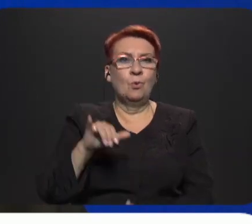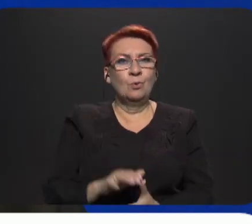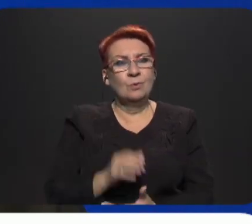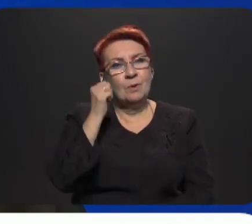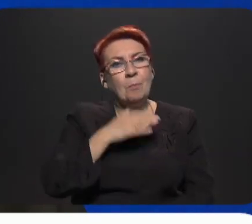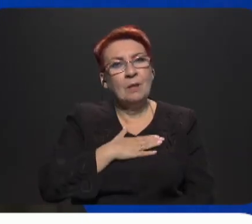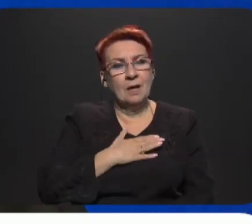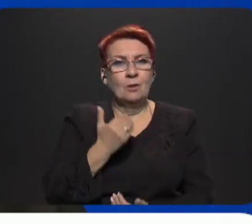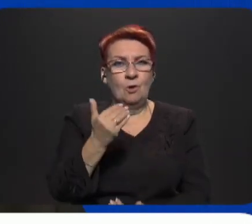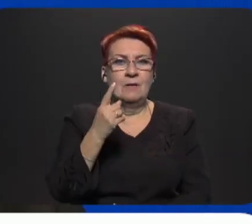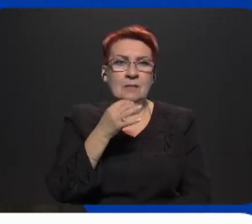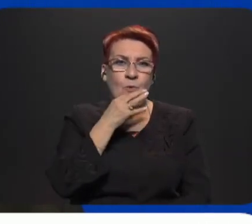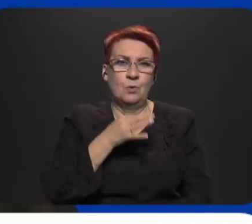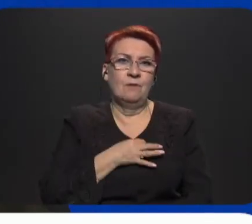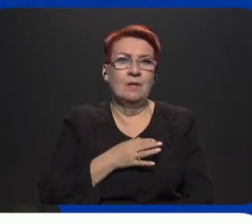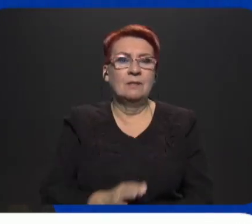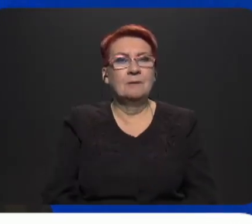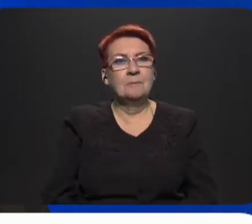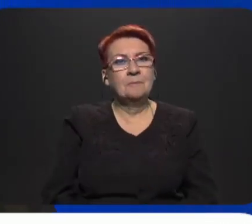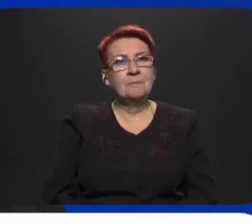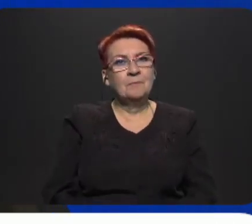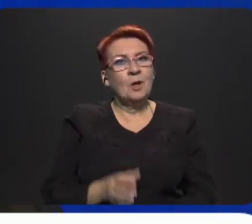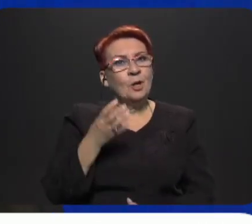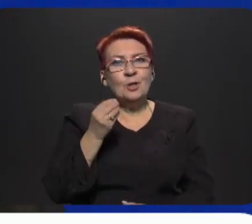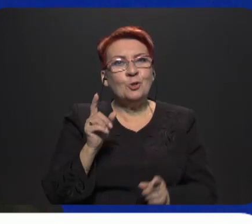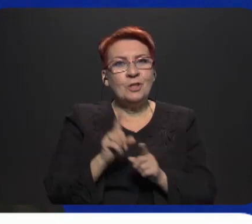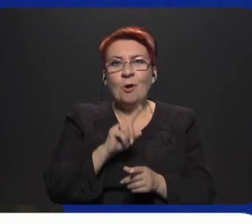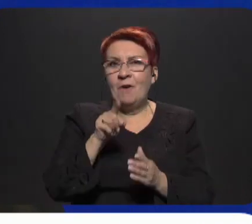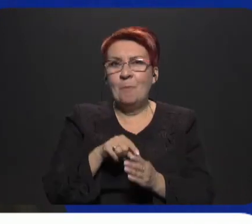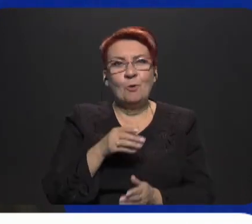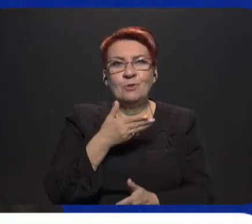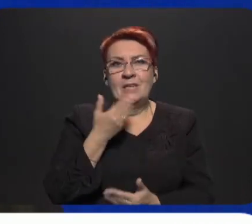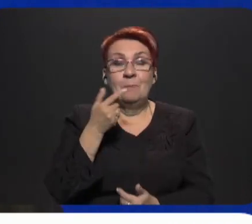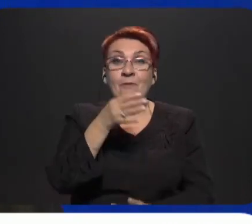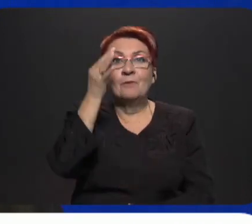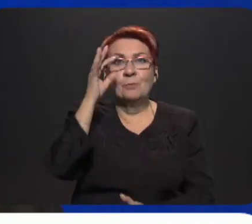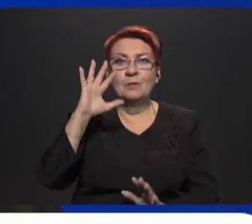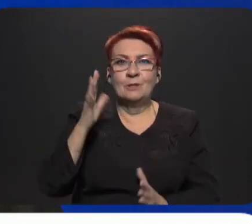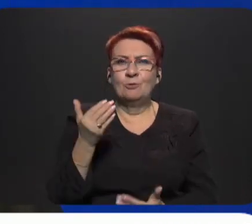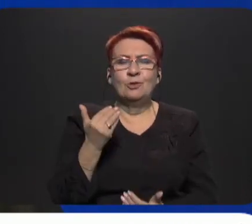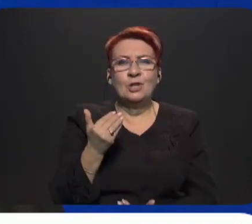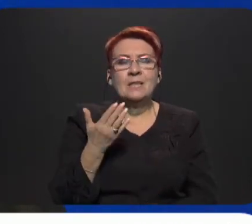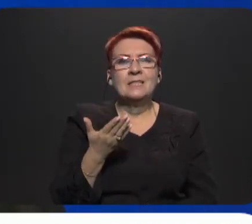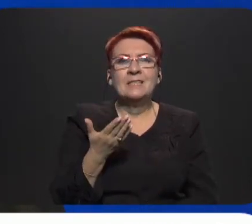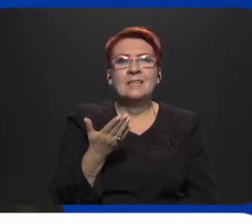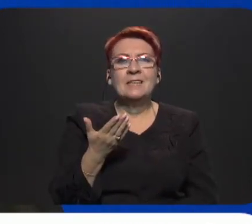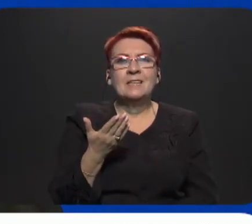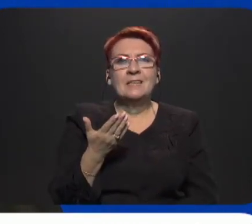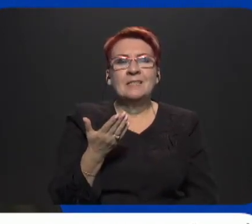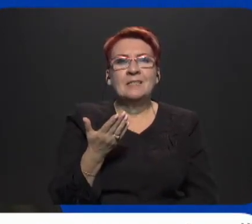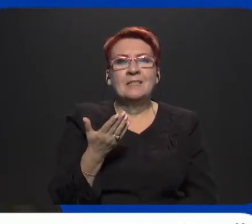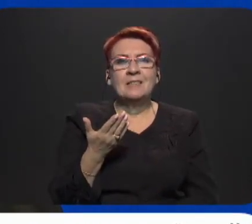Благодарю вас за ответ. Дочка, мне у нас здесь такого вопроса еще не было. Интересный. Мне здесь вспомнился случай, я уже сейчас не припомню.